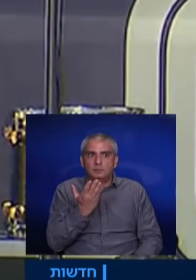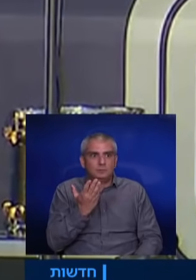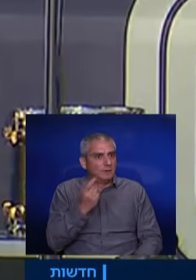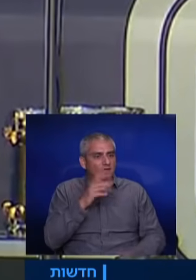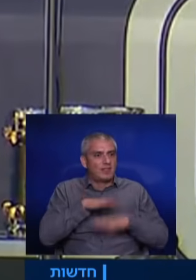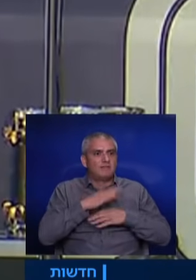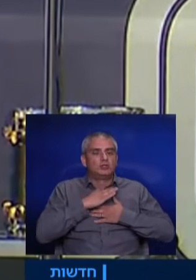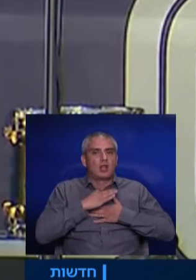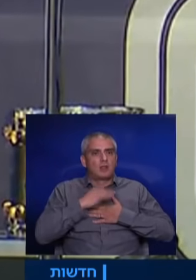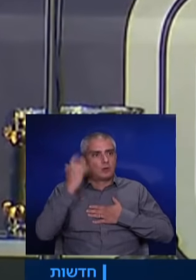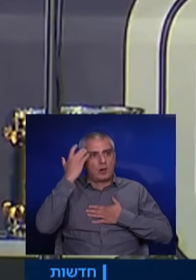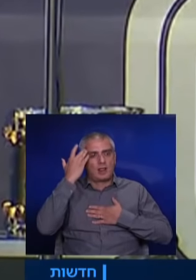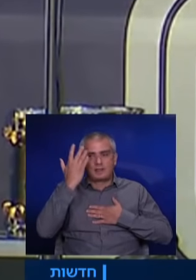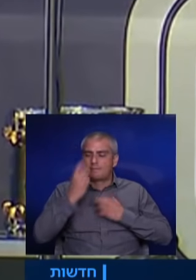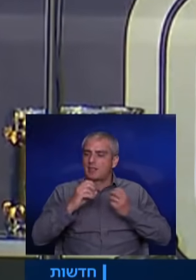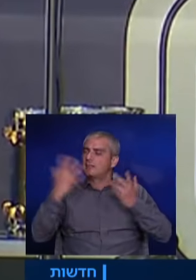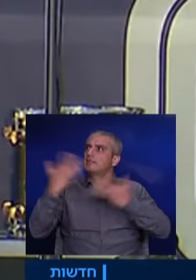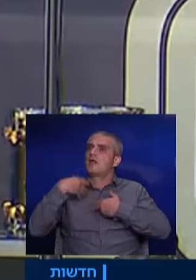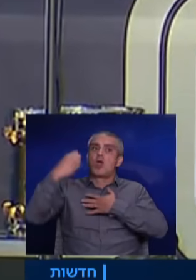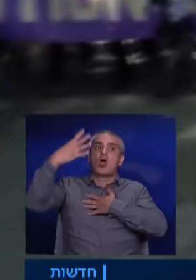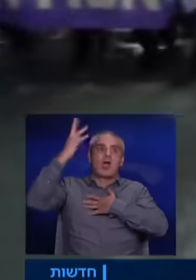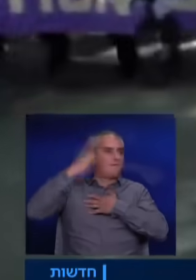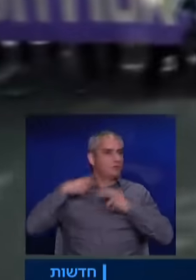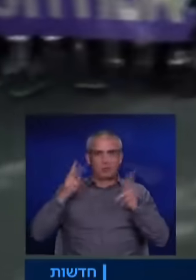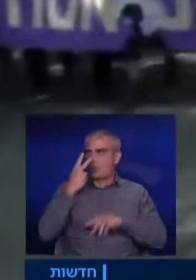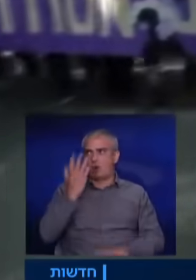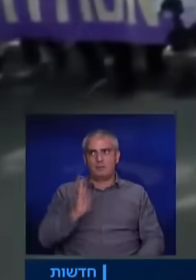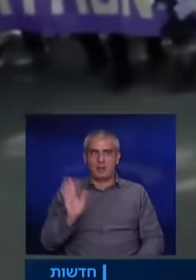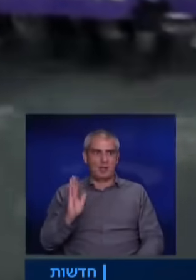our job to imagine the light even when we can't see it.